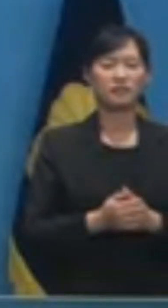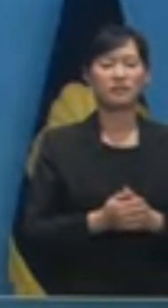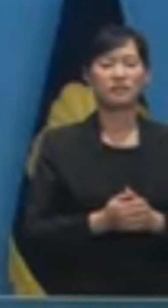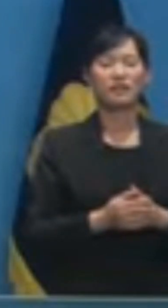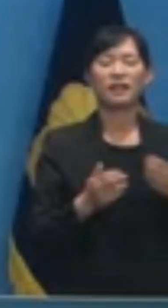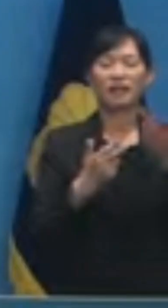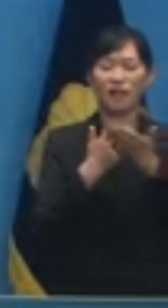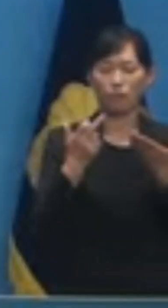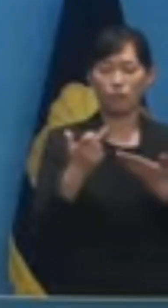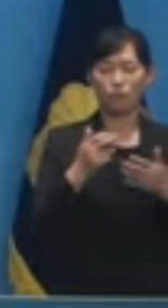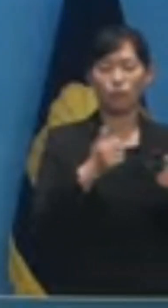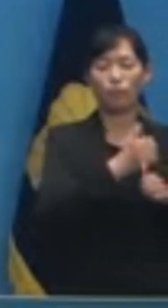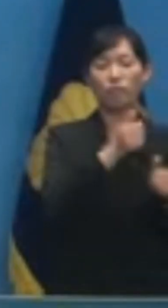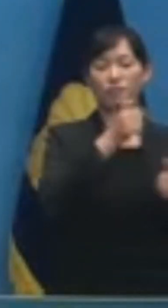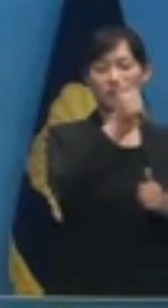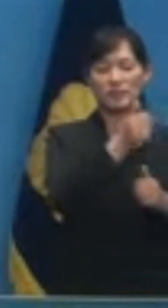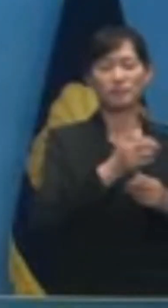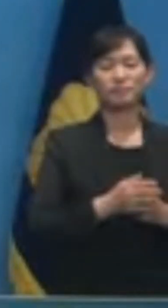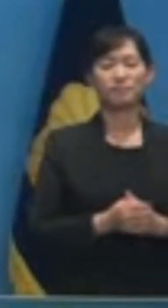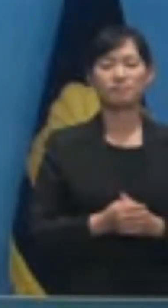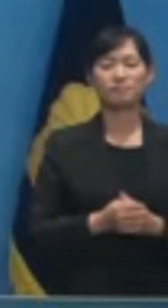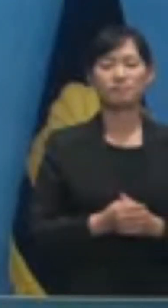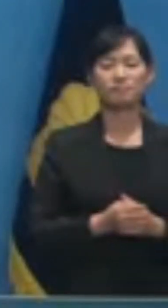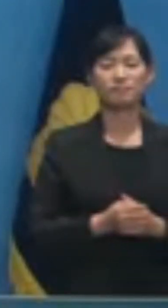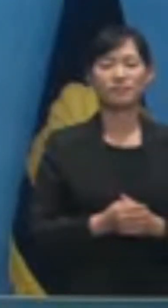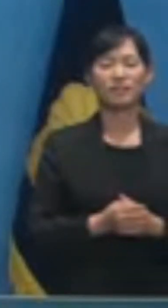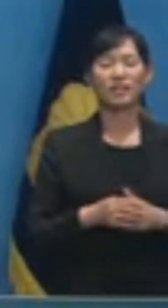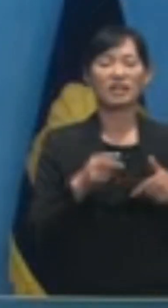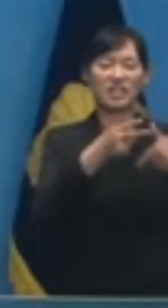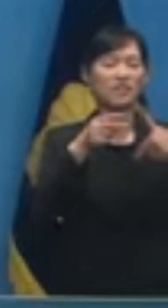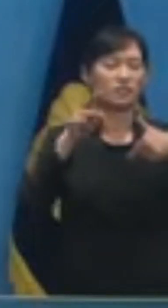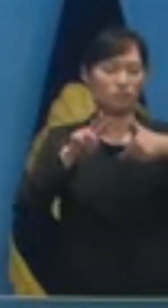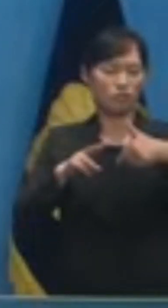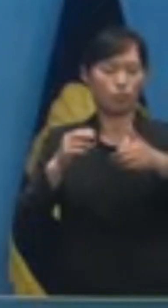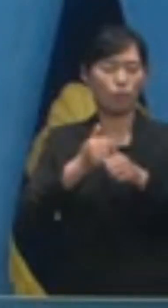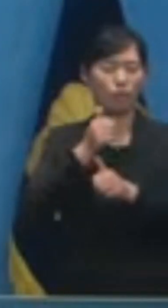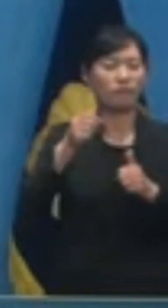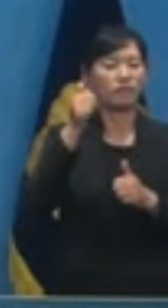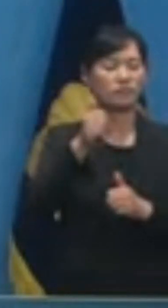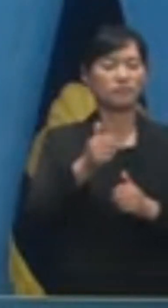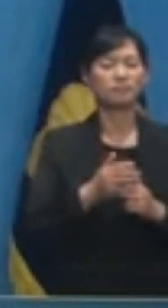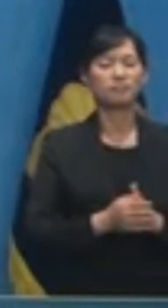김영승 강원위원장님이십니다. 이재영 인천위원장님,